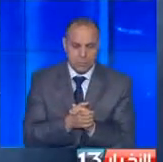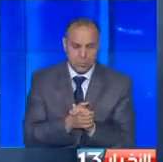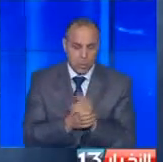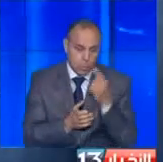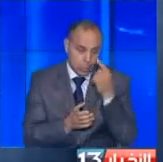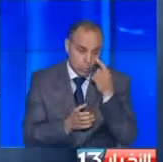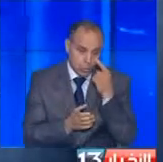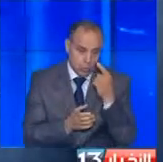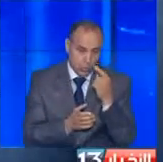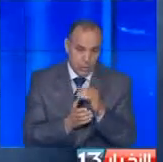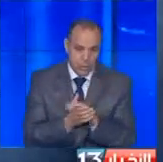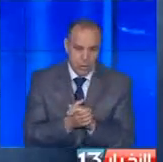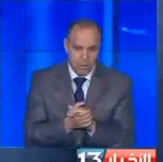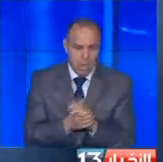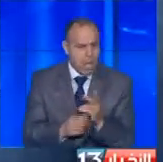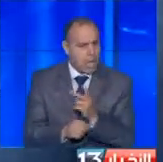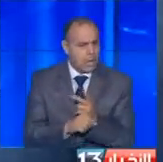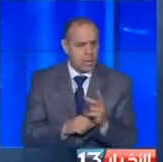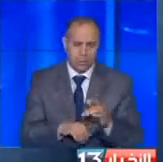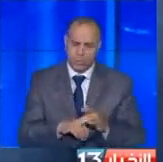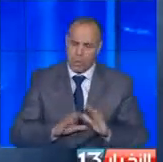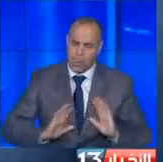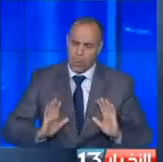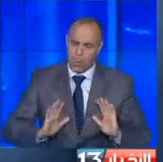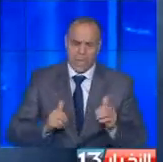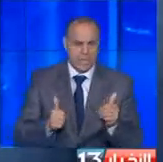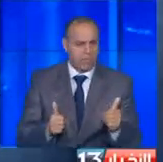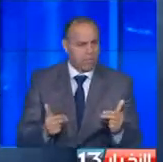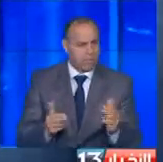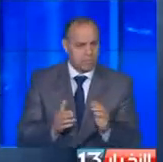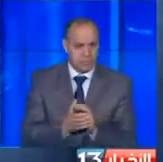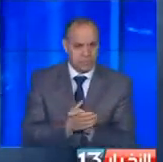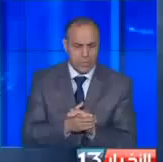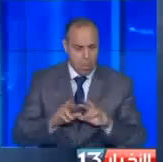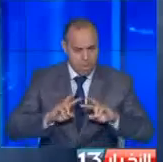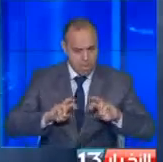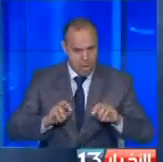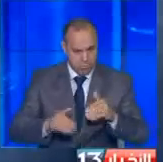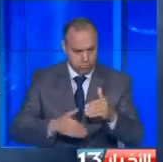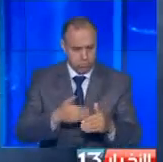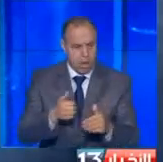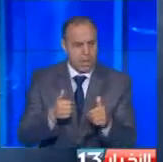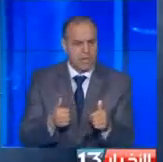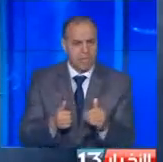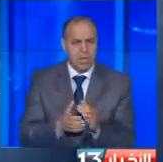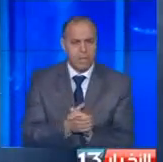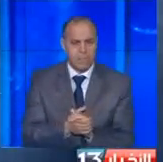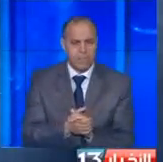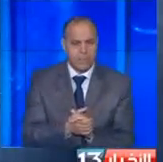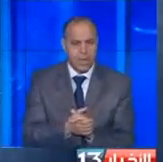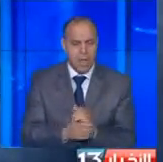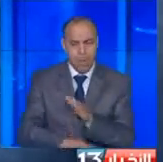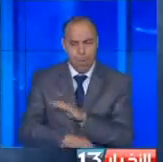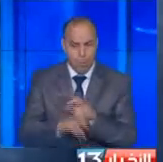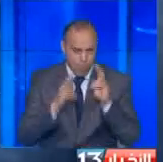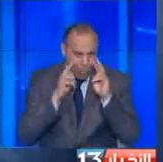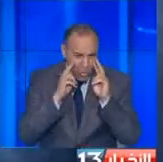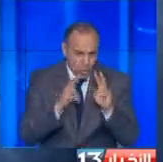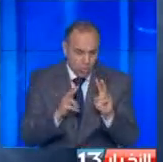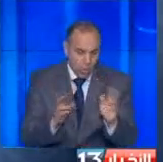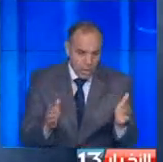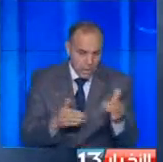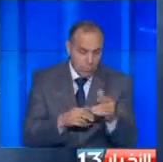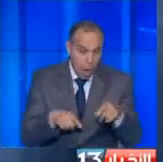شأنه أن يمثل أي خطورة على الأمن العام. وما العلم أنه الأبحاث والتحريات متواصلة، وحتى السادة المواطنين اللي شافوا الريبون